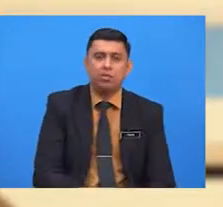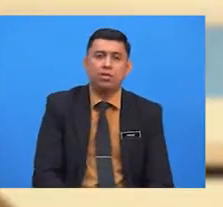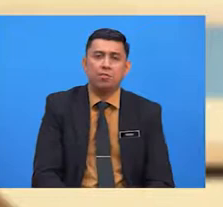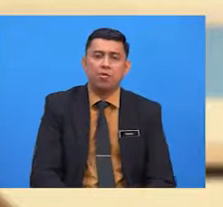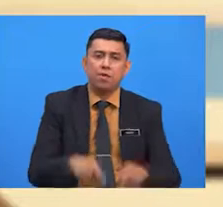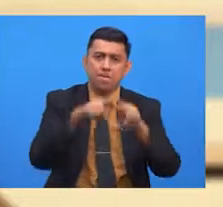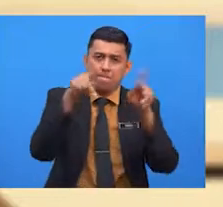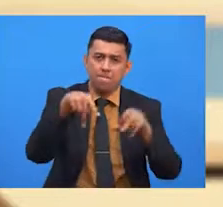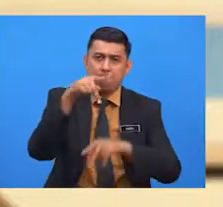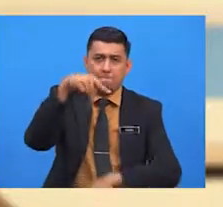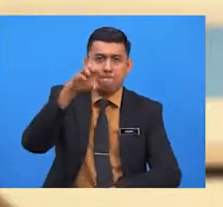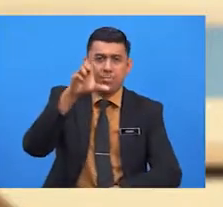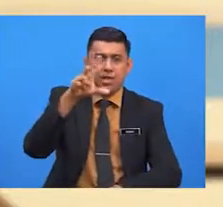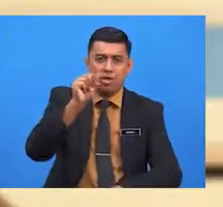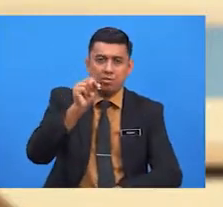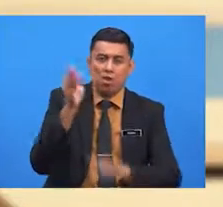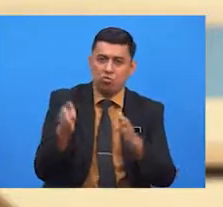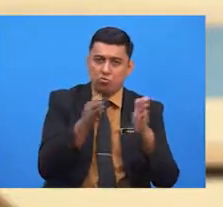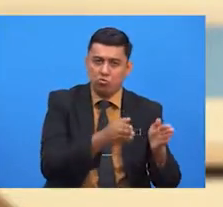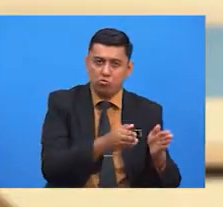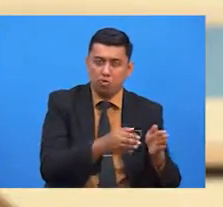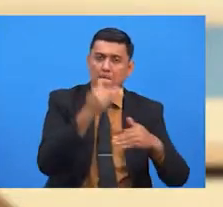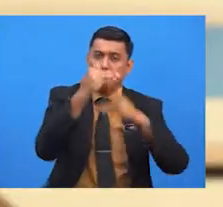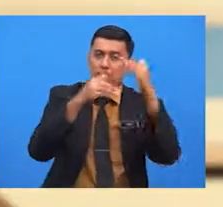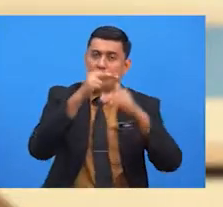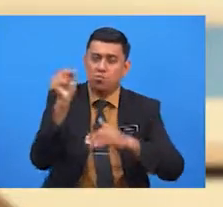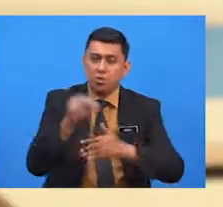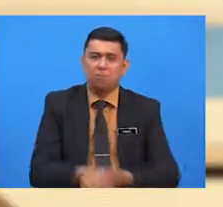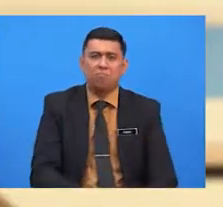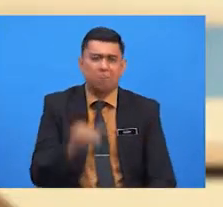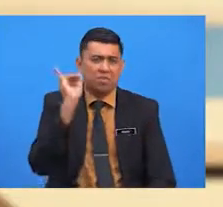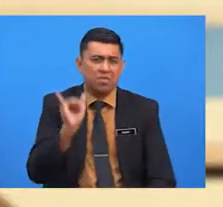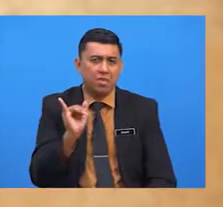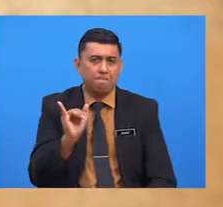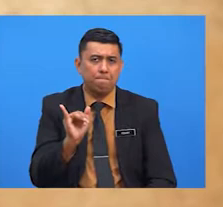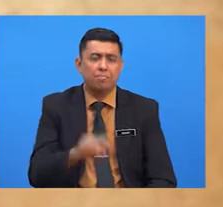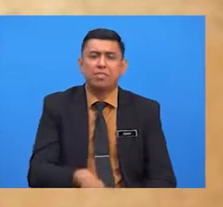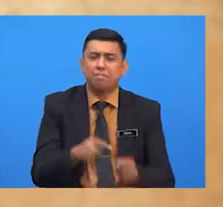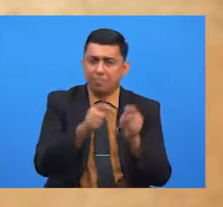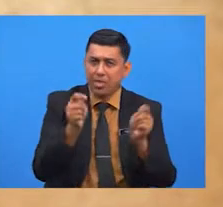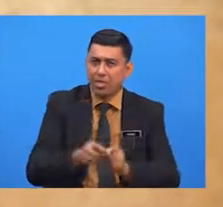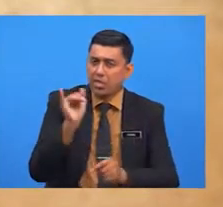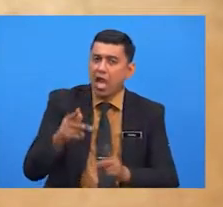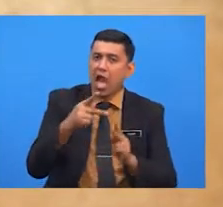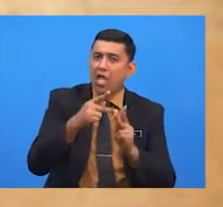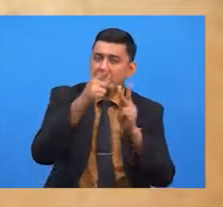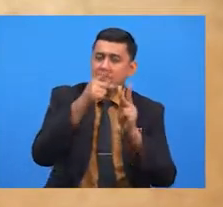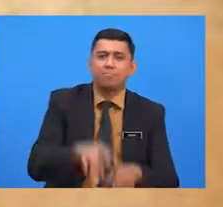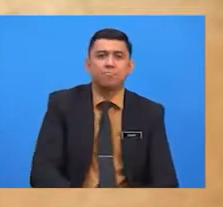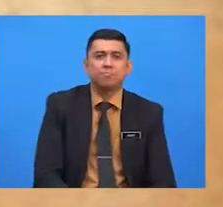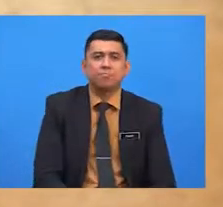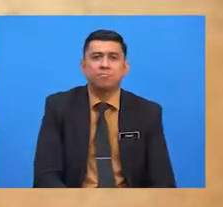susu atur sesebuah bangunan dan pertempatan yang tersusun. Rumah kediaman